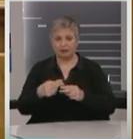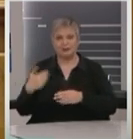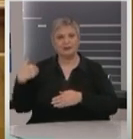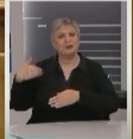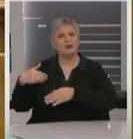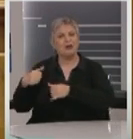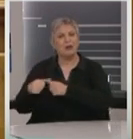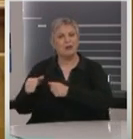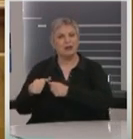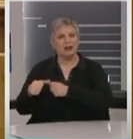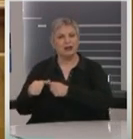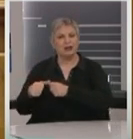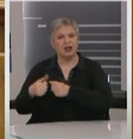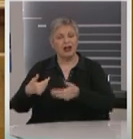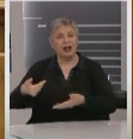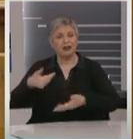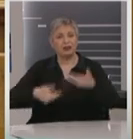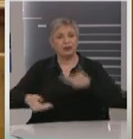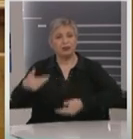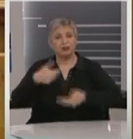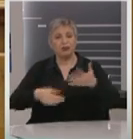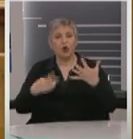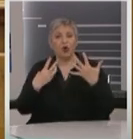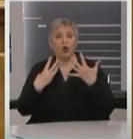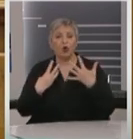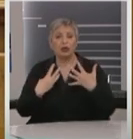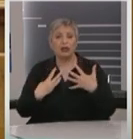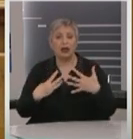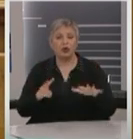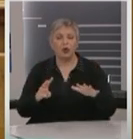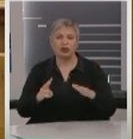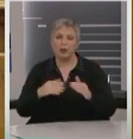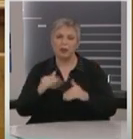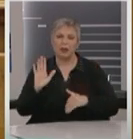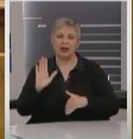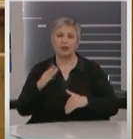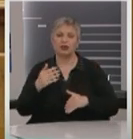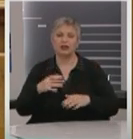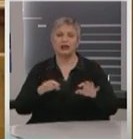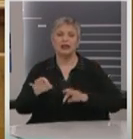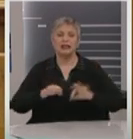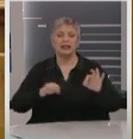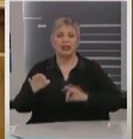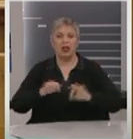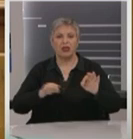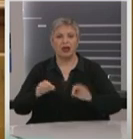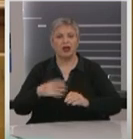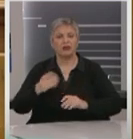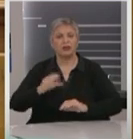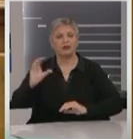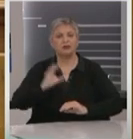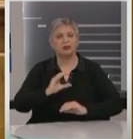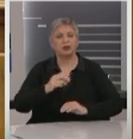μήνες. Περισσότερα από 800 επενδυτικά σχέδια προϋπολογισμού 2 δισεκατομμυρίων ευρώ, που